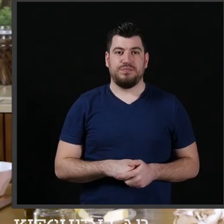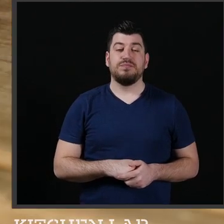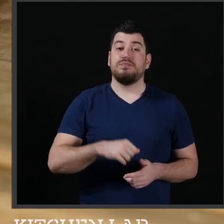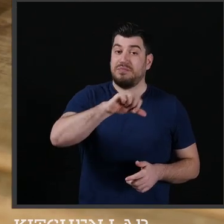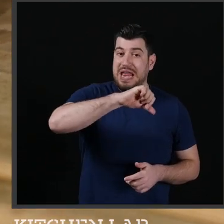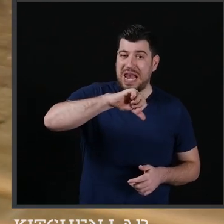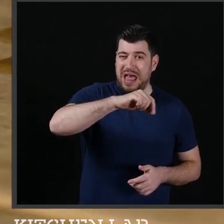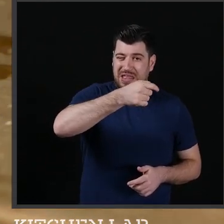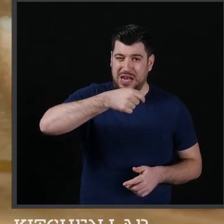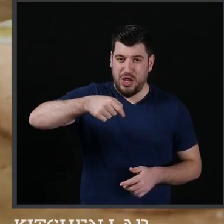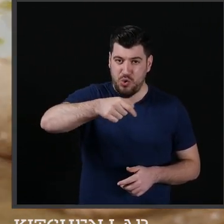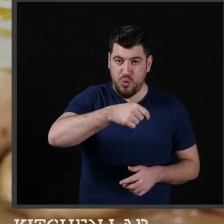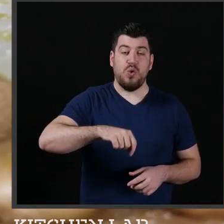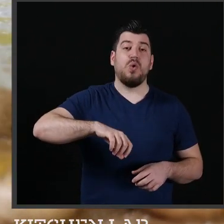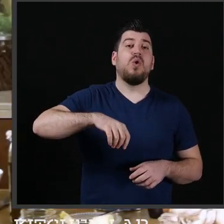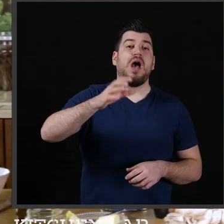Αλάτι.